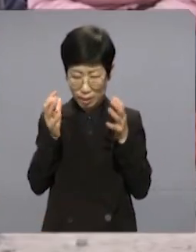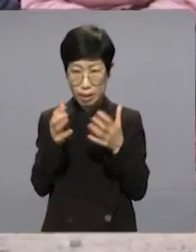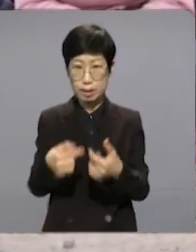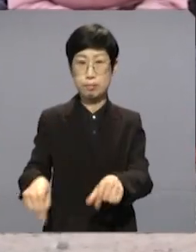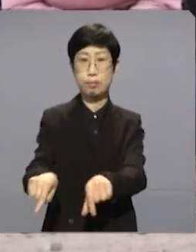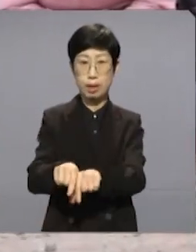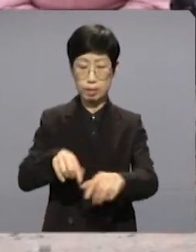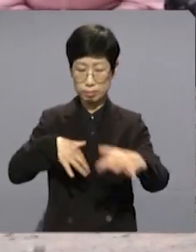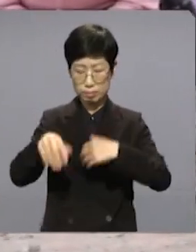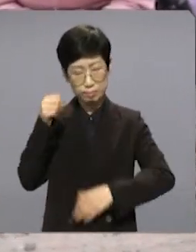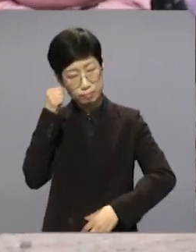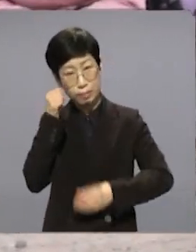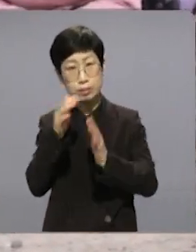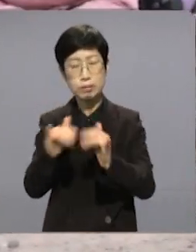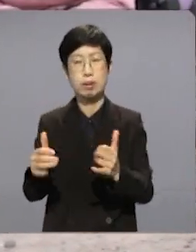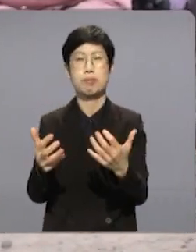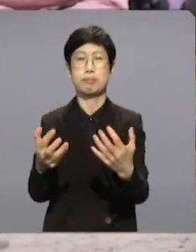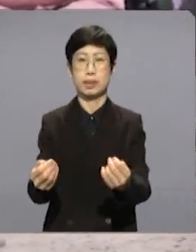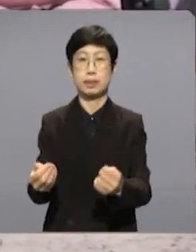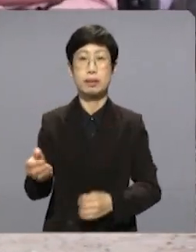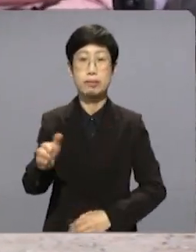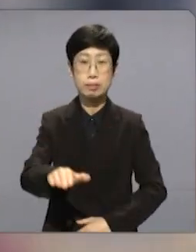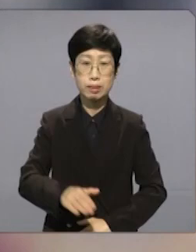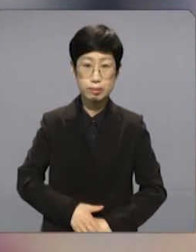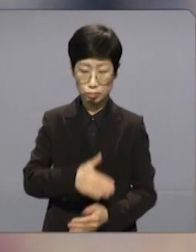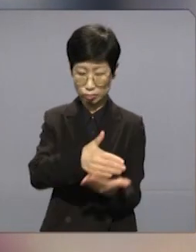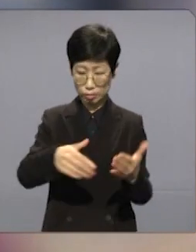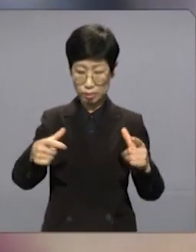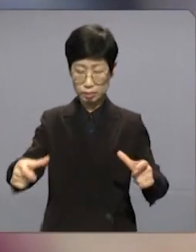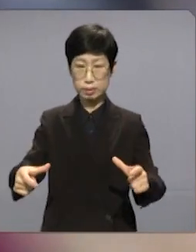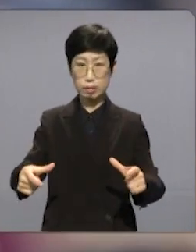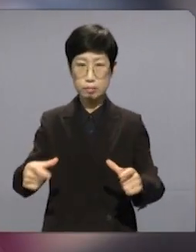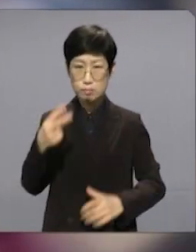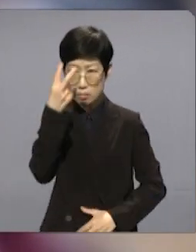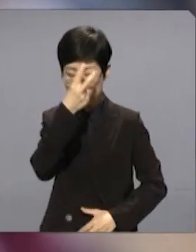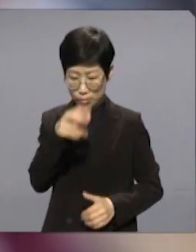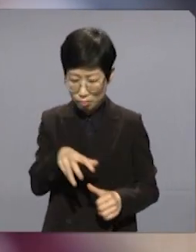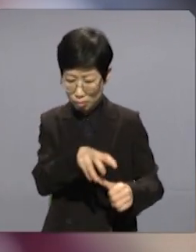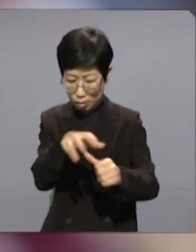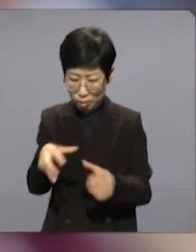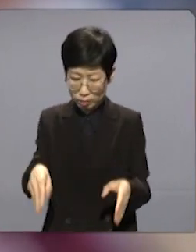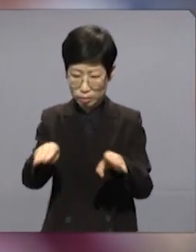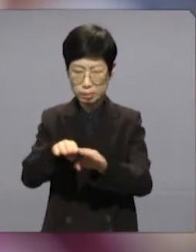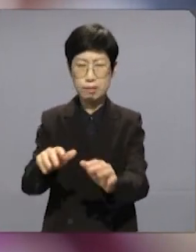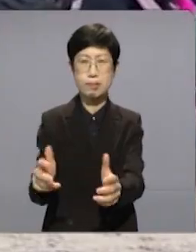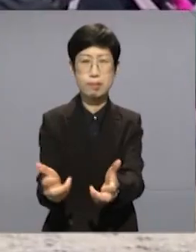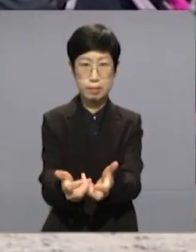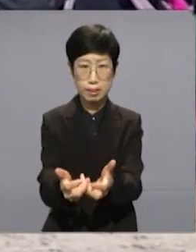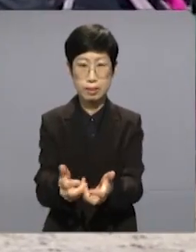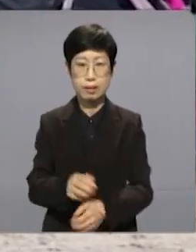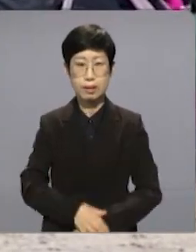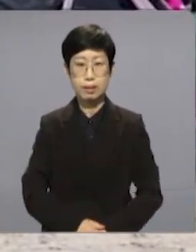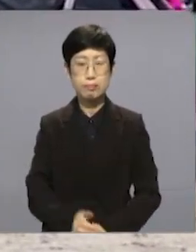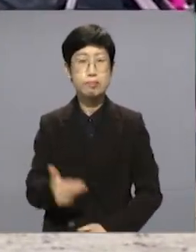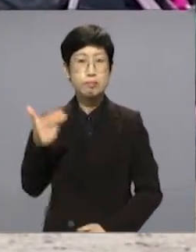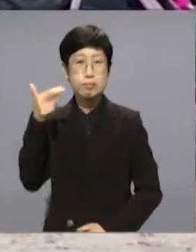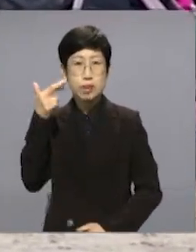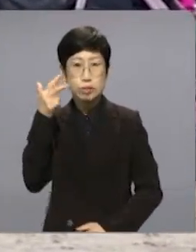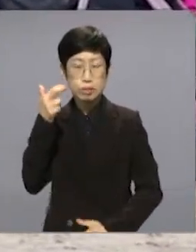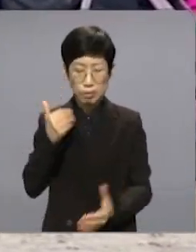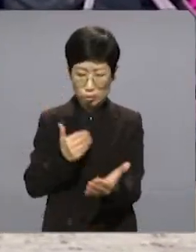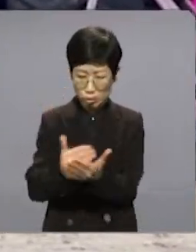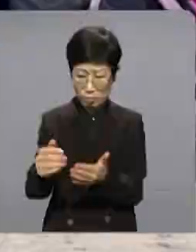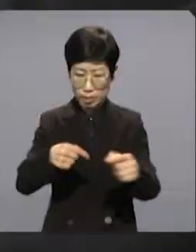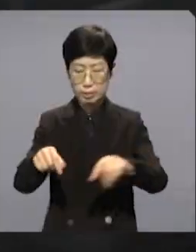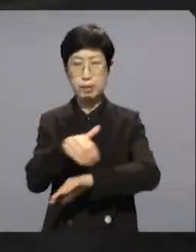동반한 노숙 이민자들도 적지 않지만 국경 지역의 이민자 보호 시설은 이미 포화 상태. 미국의 이민자 추방